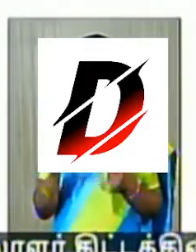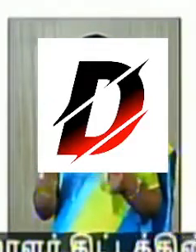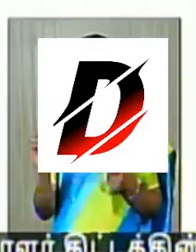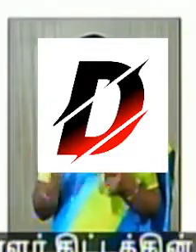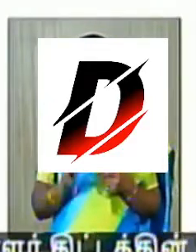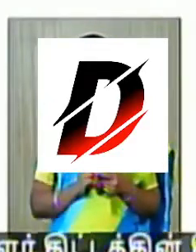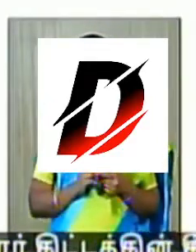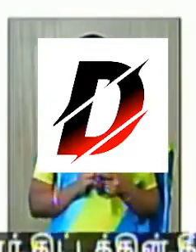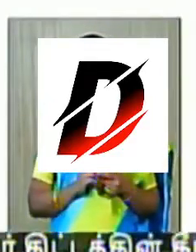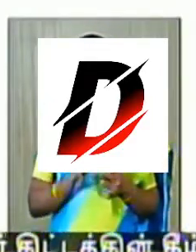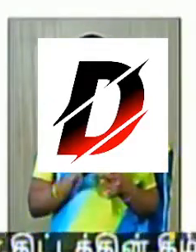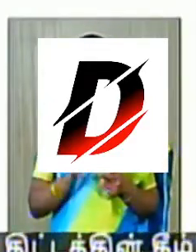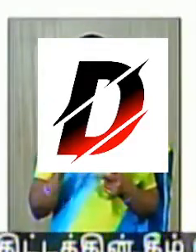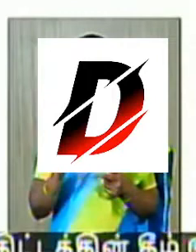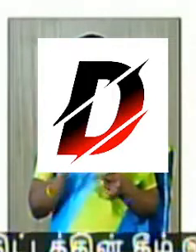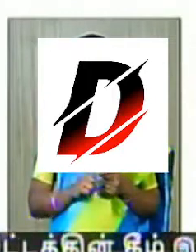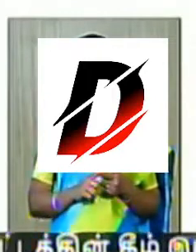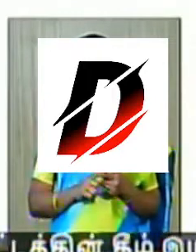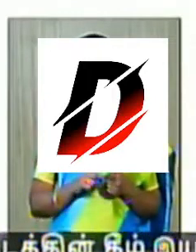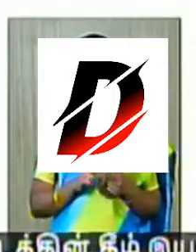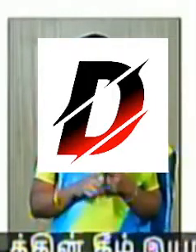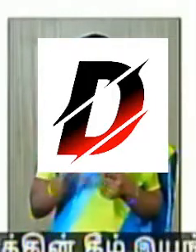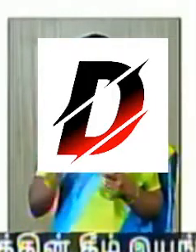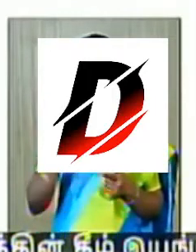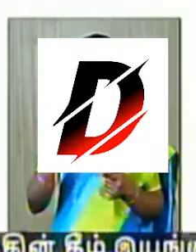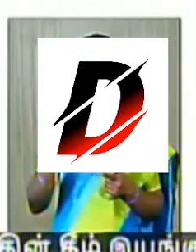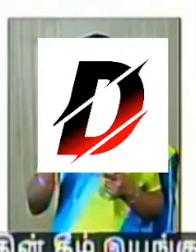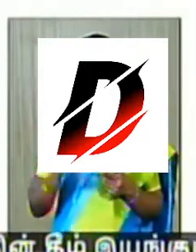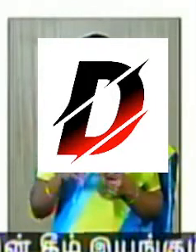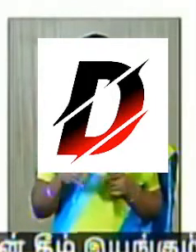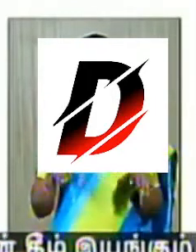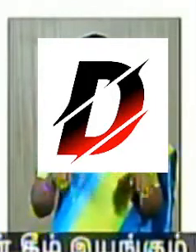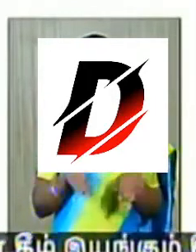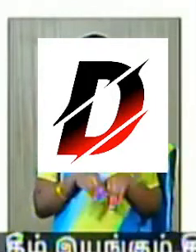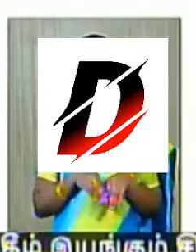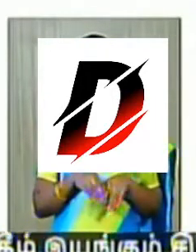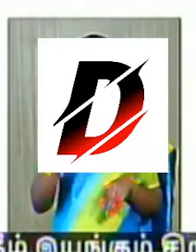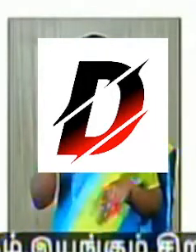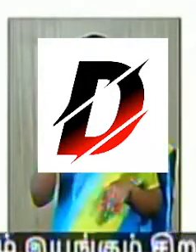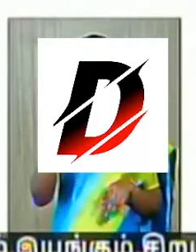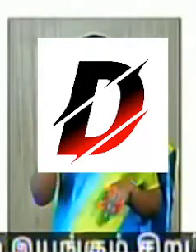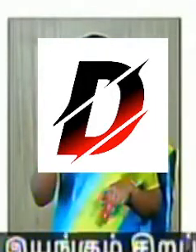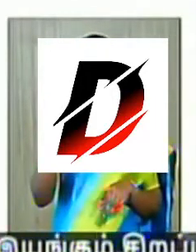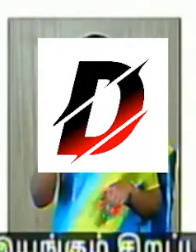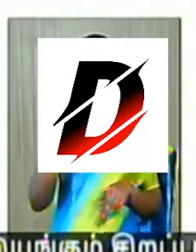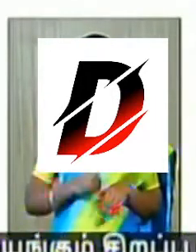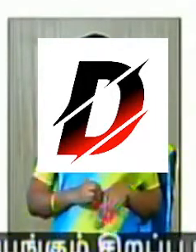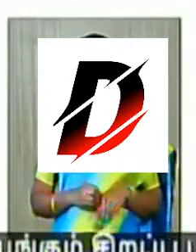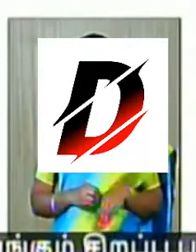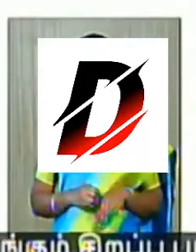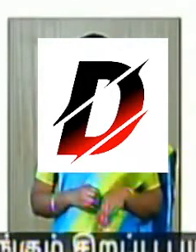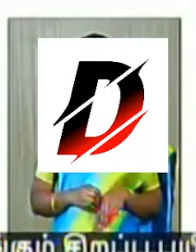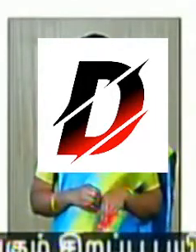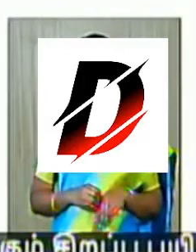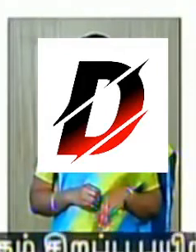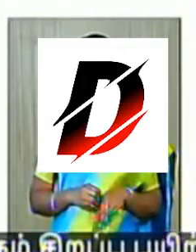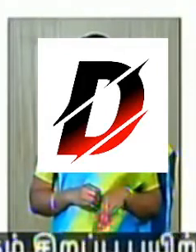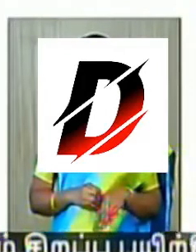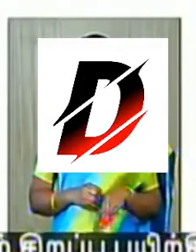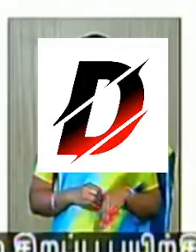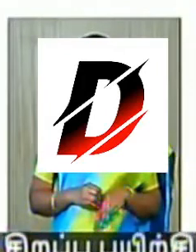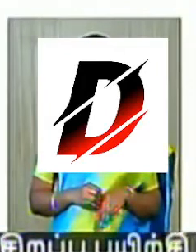21 அடுத்த ரெண்டாவது அடுத்த நம்பர் 9 அந்த 9 கூட்டினா கிடைக்கும் 9 கூட்டினால் 30 கிடைக்கும் அதனால உங்களுக்கு